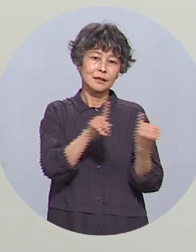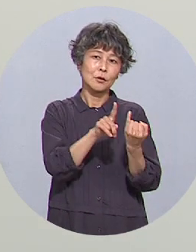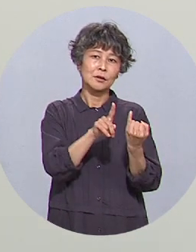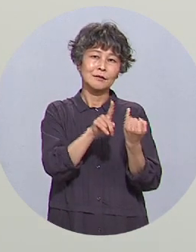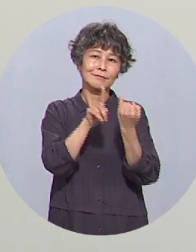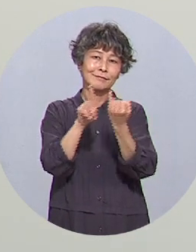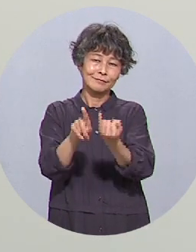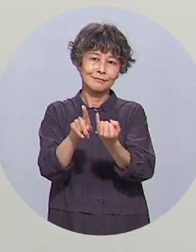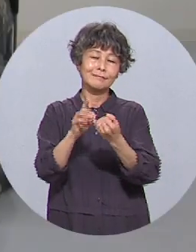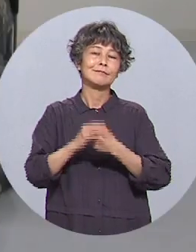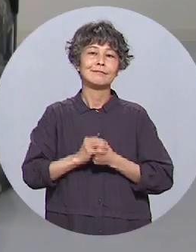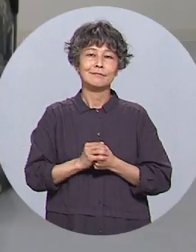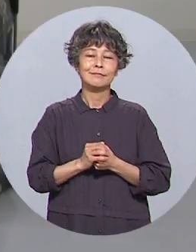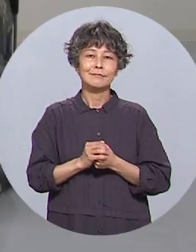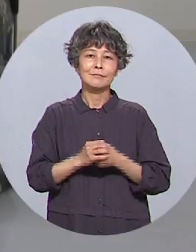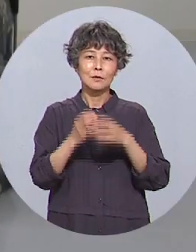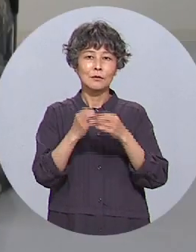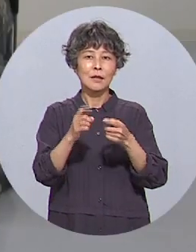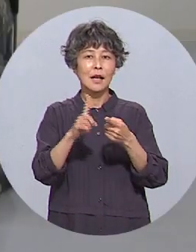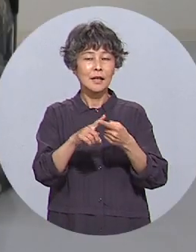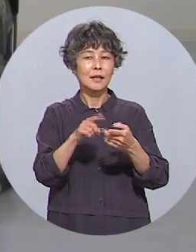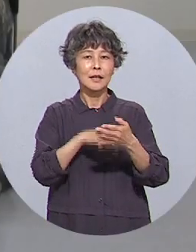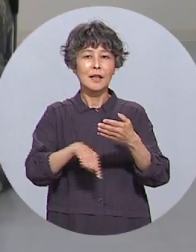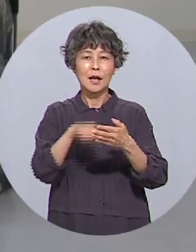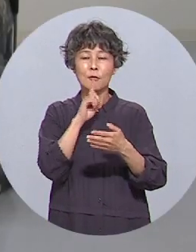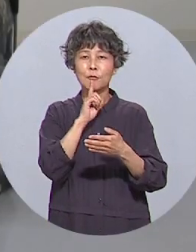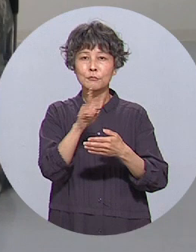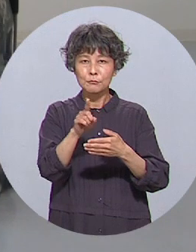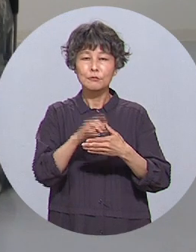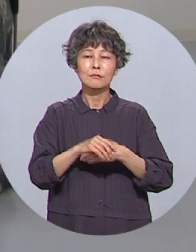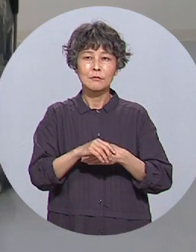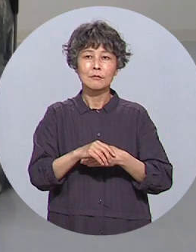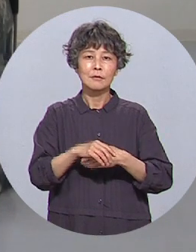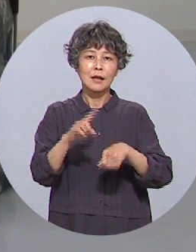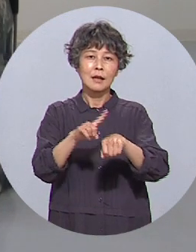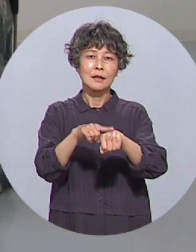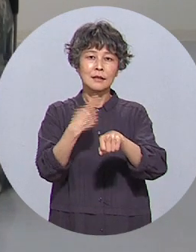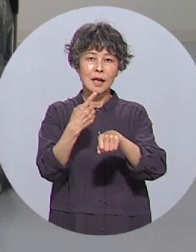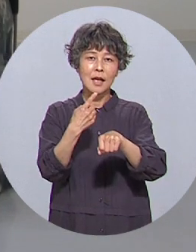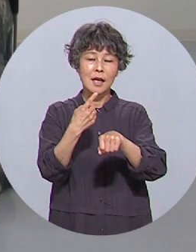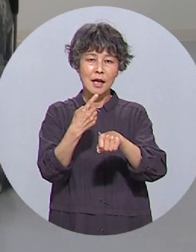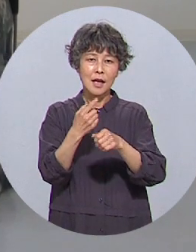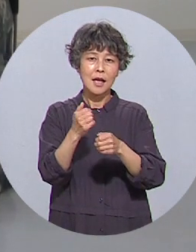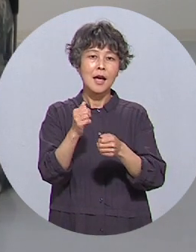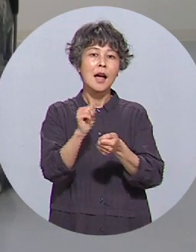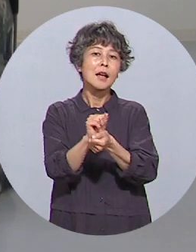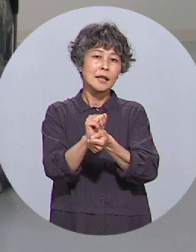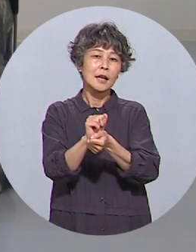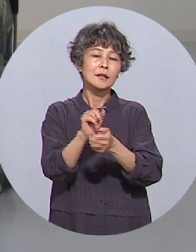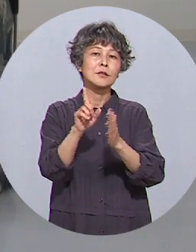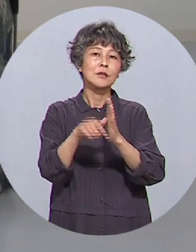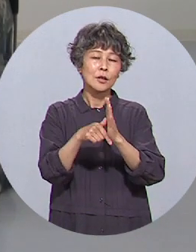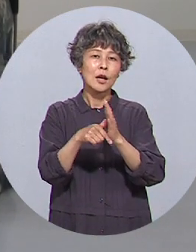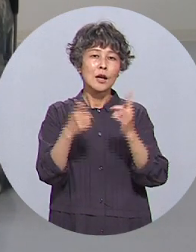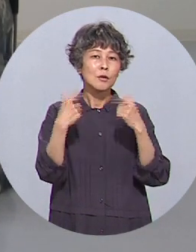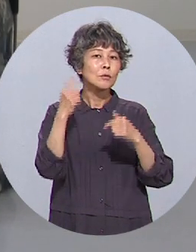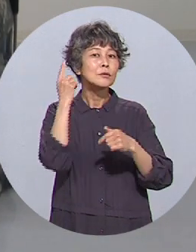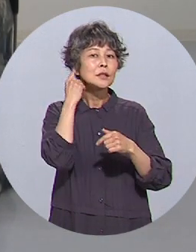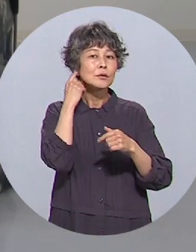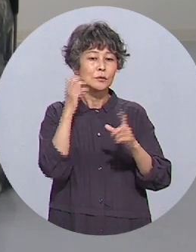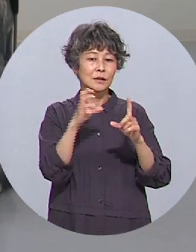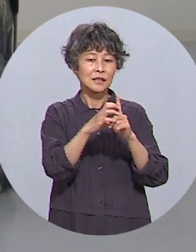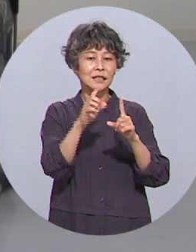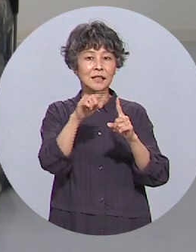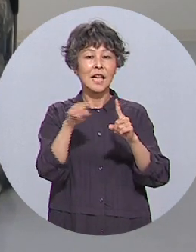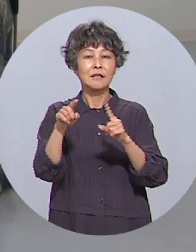緒に活動してくれています。具体的に何をするのかというと、性犯罪被害の場合であったら、よくある DNA 捜査、 は